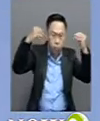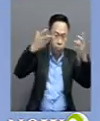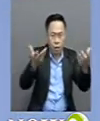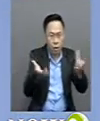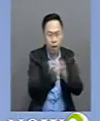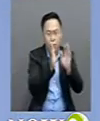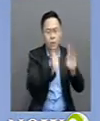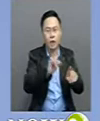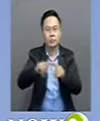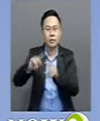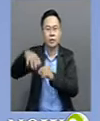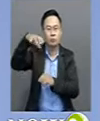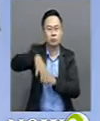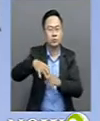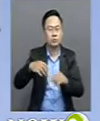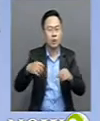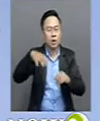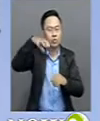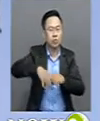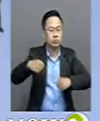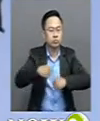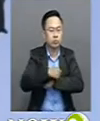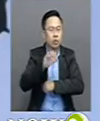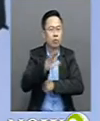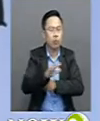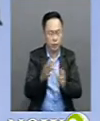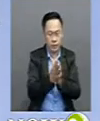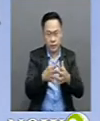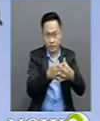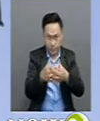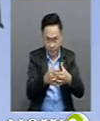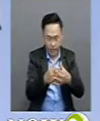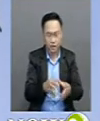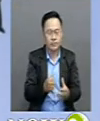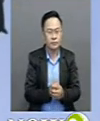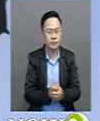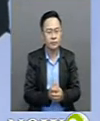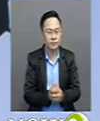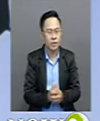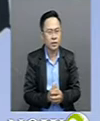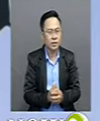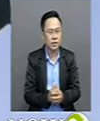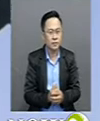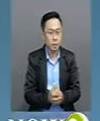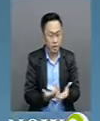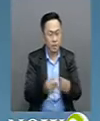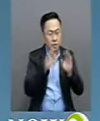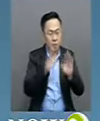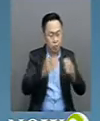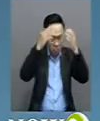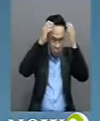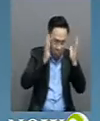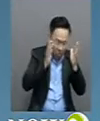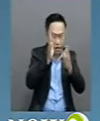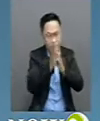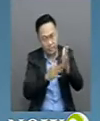ฟ้าของสวนสาธารณรัฐขออภัยค่ะสวนสาธารณะซินมาร์ทพารีนในเมืองลูอิสตันนะคะก็มีบอลลูน